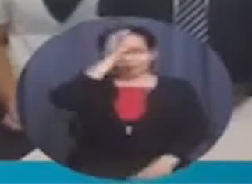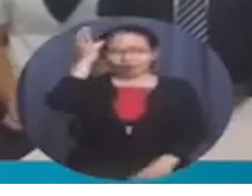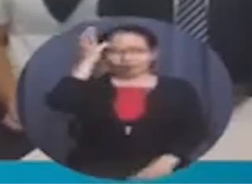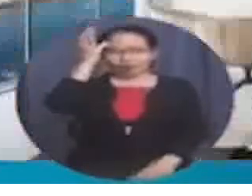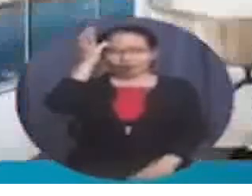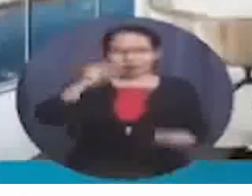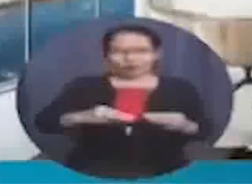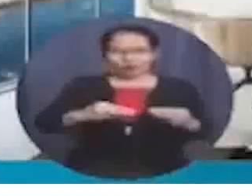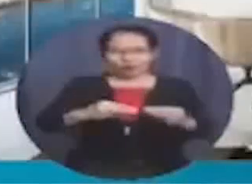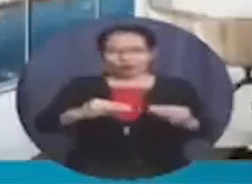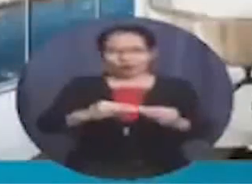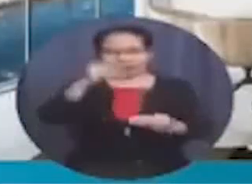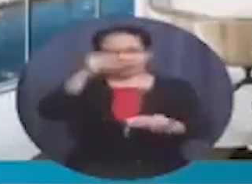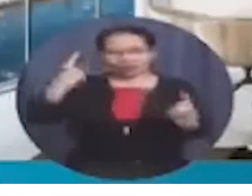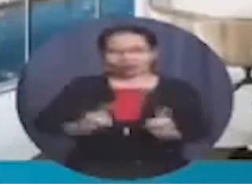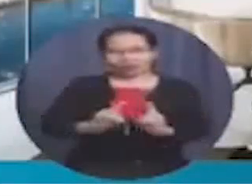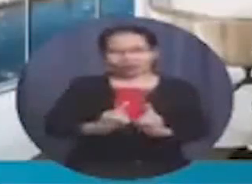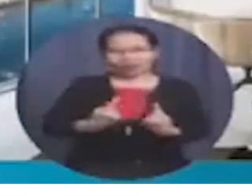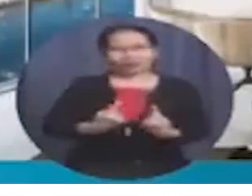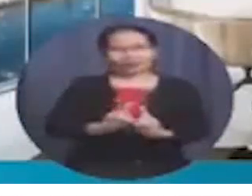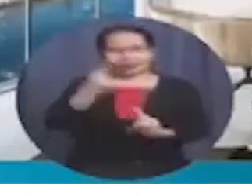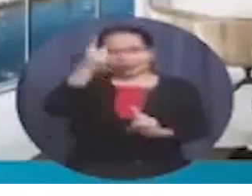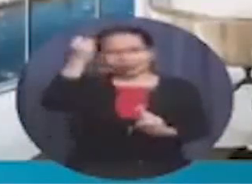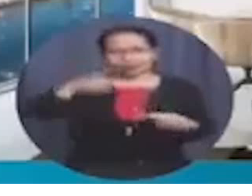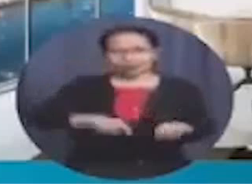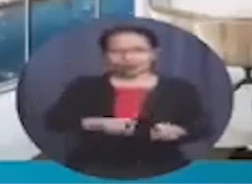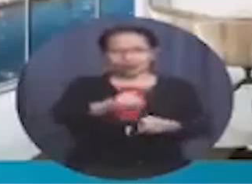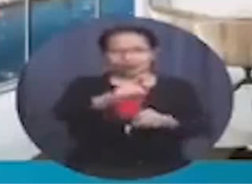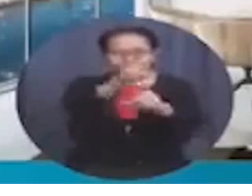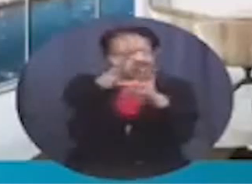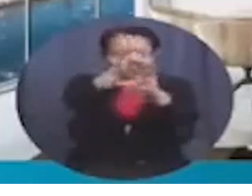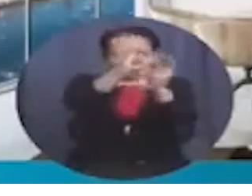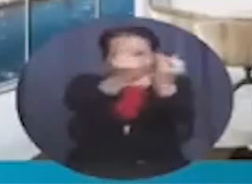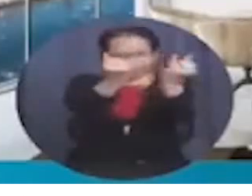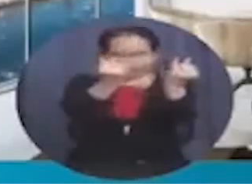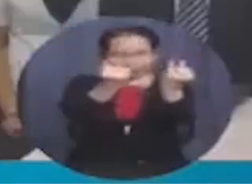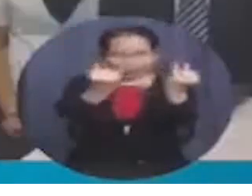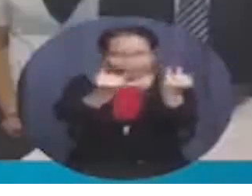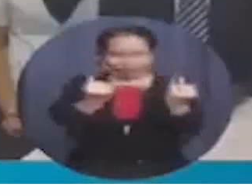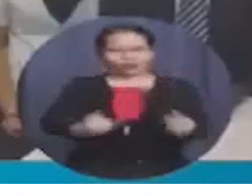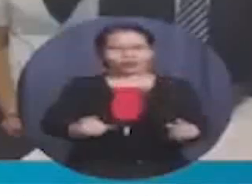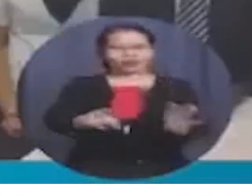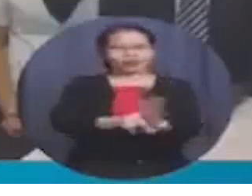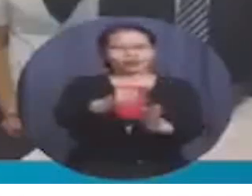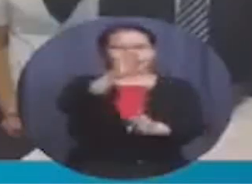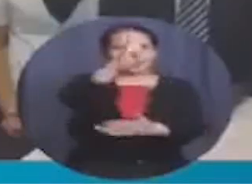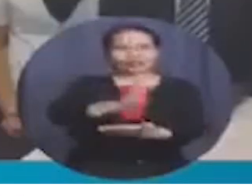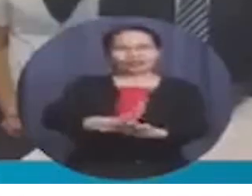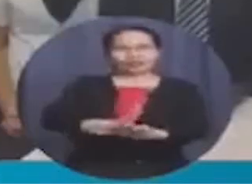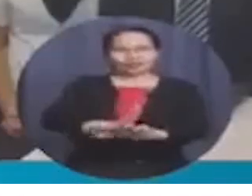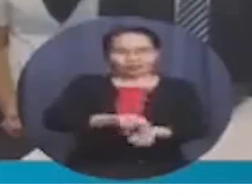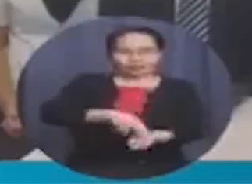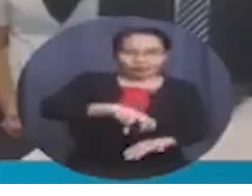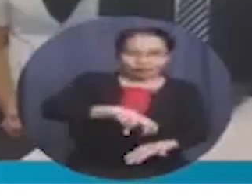mas nagkakasala ka. Kasi sumasamba ka sa Diyos-Diyosan. Bawal lang Diyos yun eh.